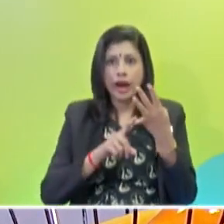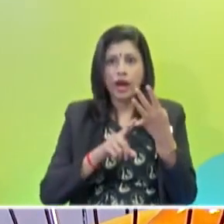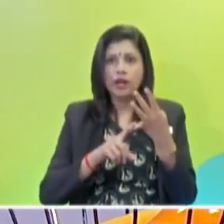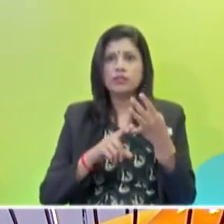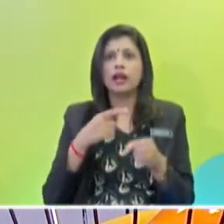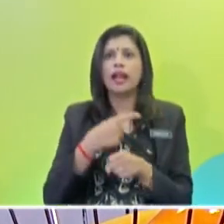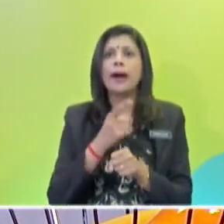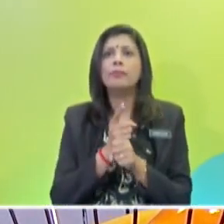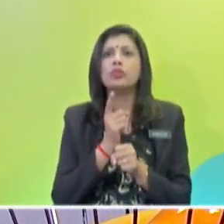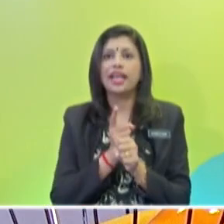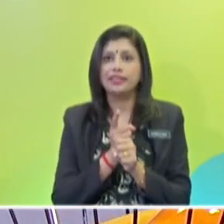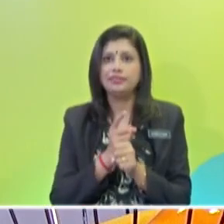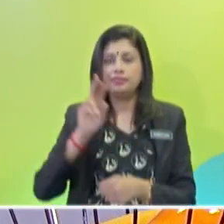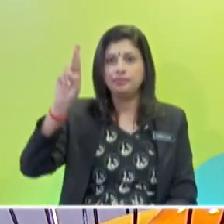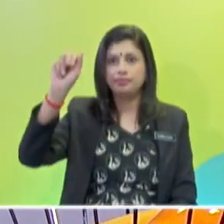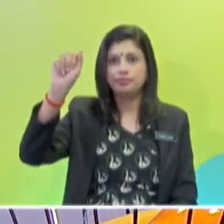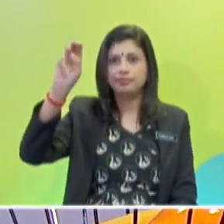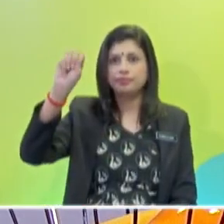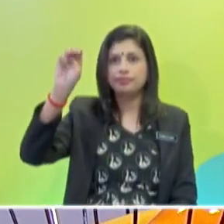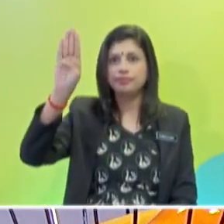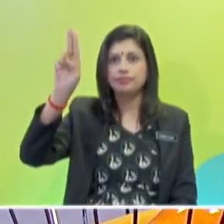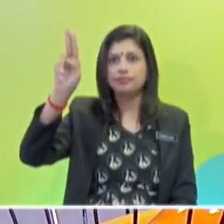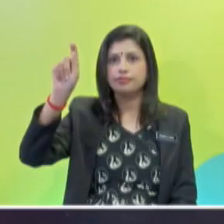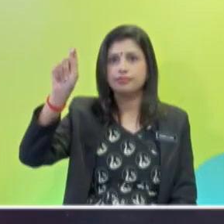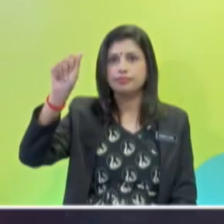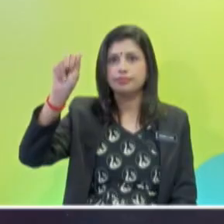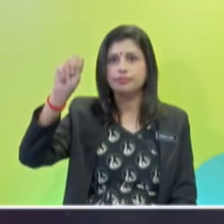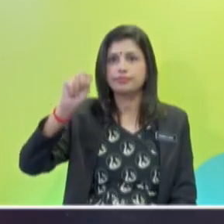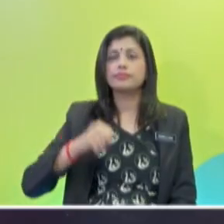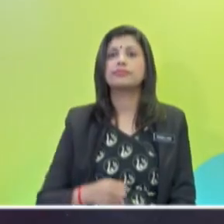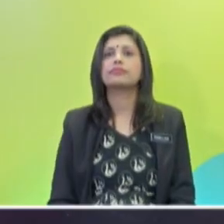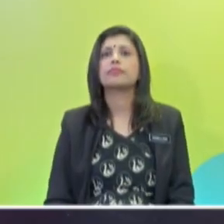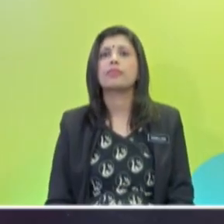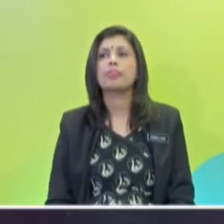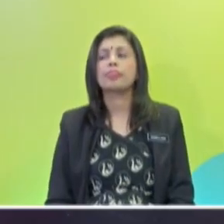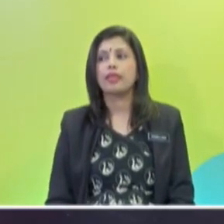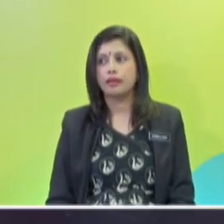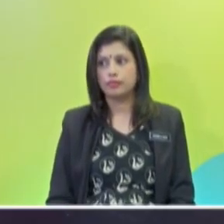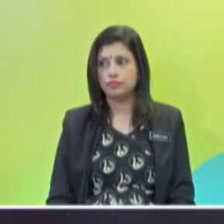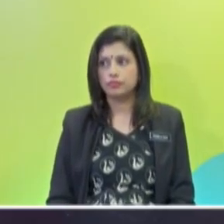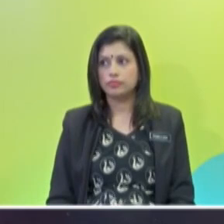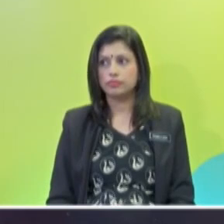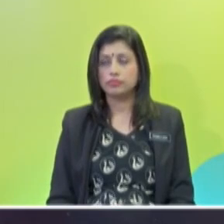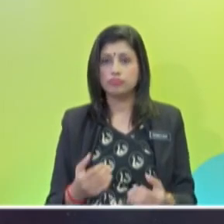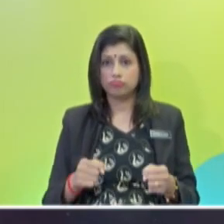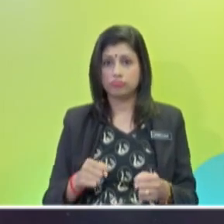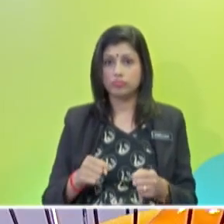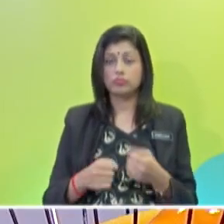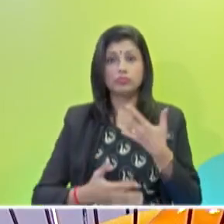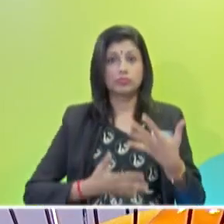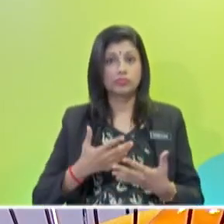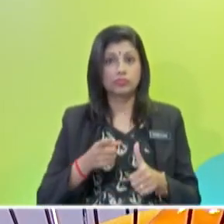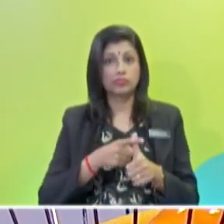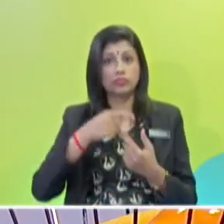Rambutan. Okey, ini ada contoh-contoh 4 yang cikgu bagi jenis buah tempatan. Boleh sebut? Boleh, cikgu. Kita